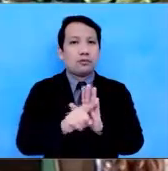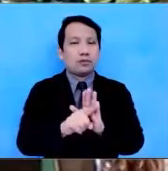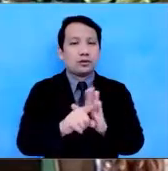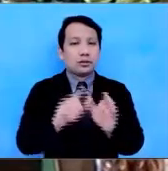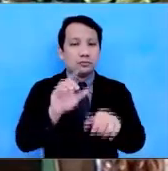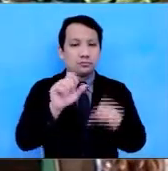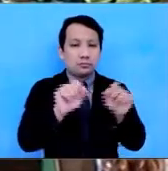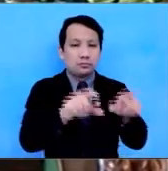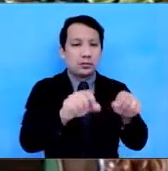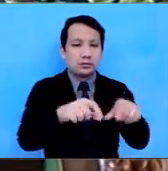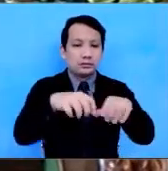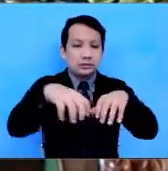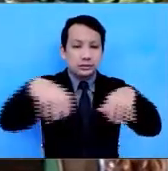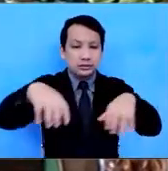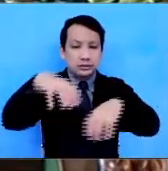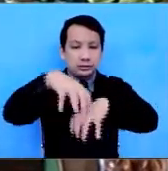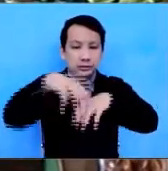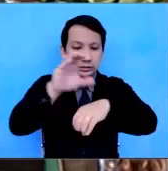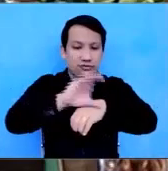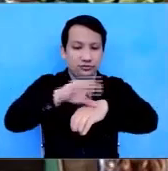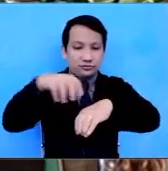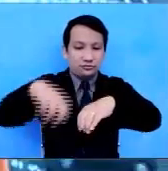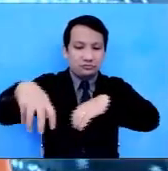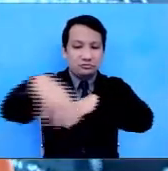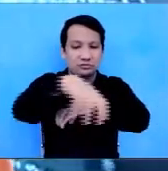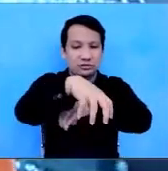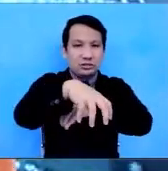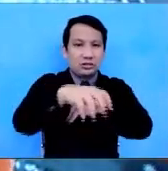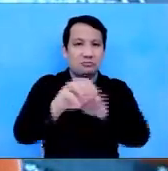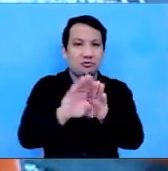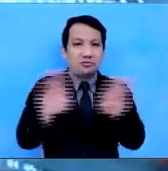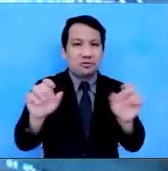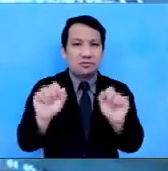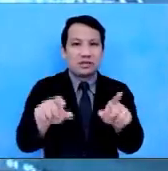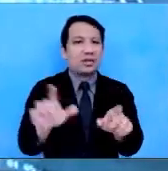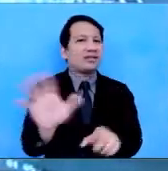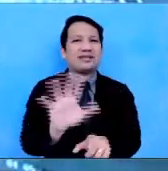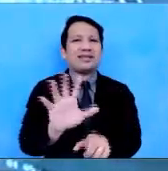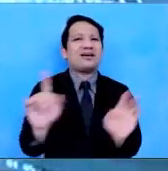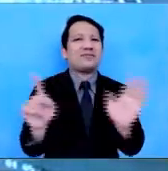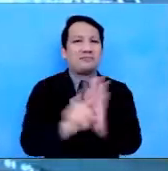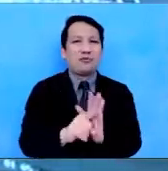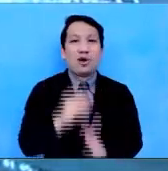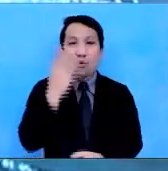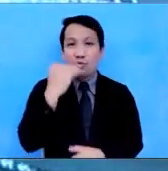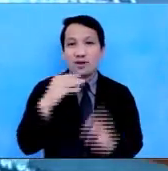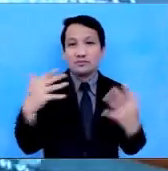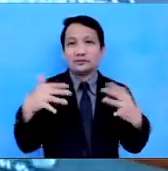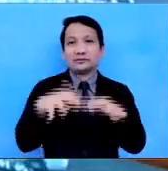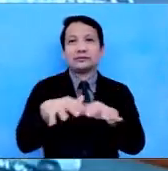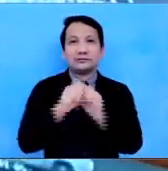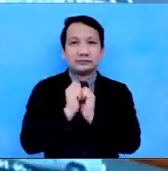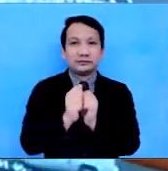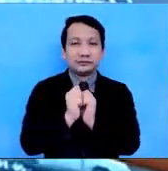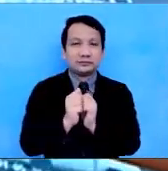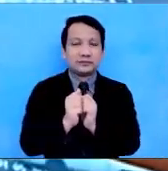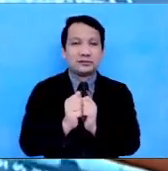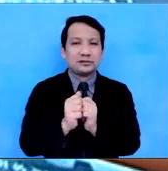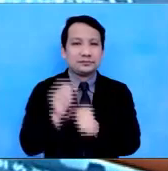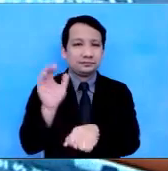bilang paghahanda sa dagsa ng mga deboto. Kaya pinagbabawalo para hindi ho makihalo doon sa mga debotong magsisimba.